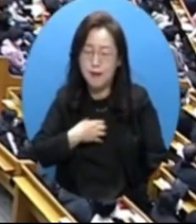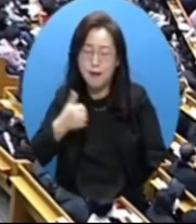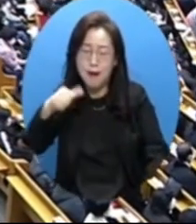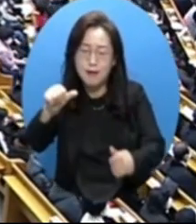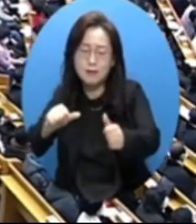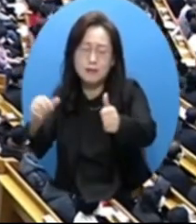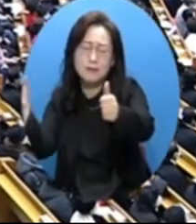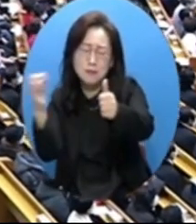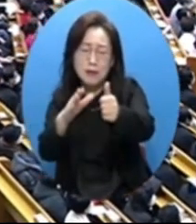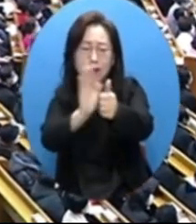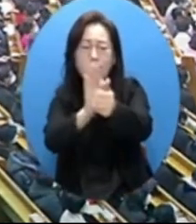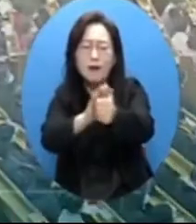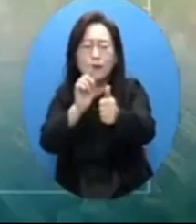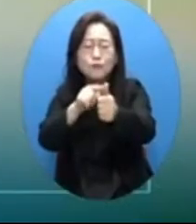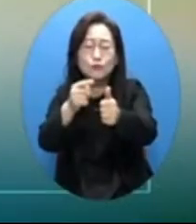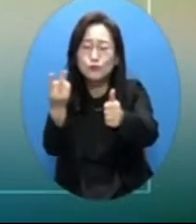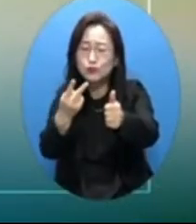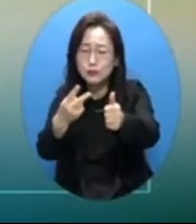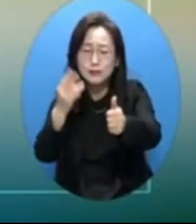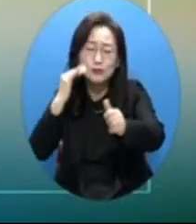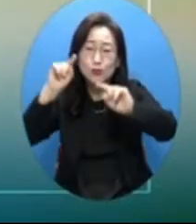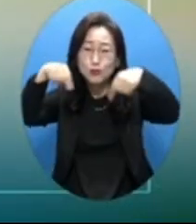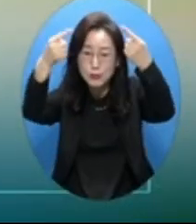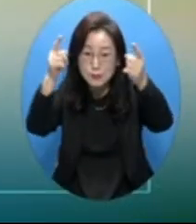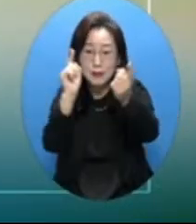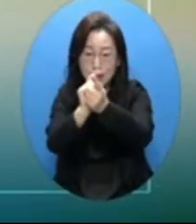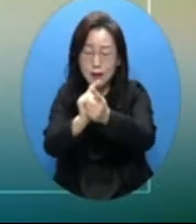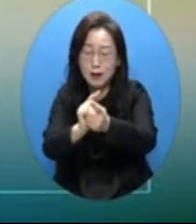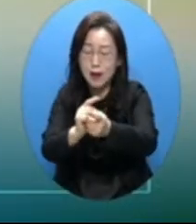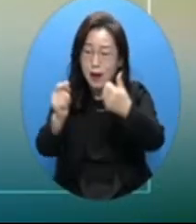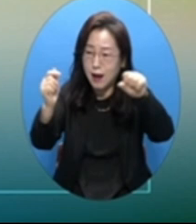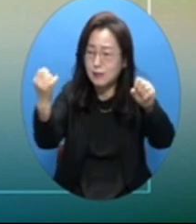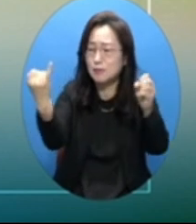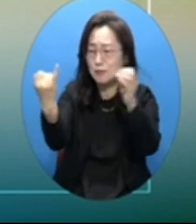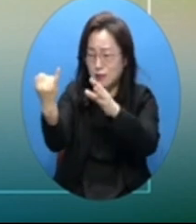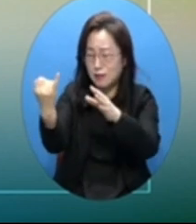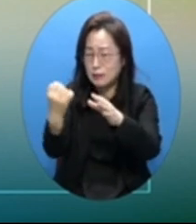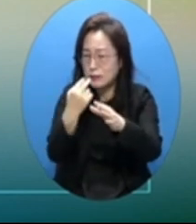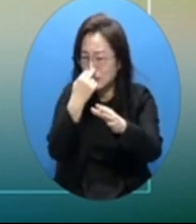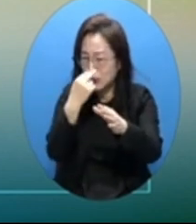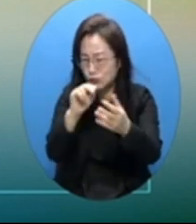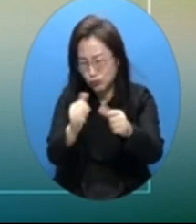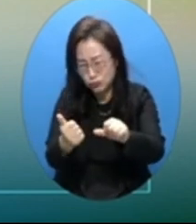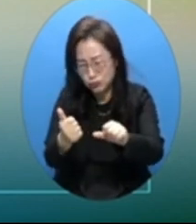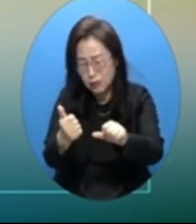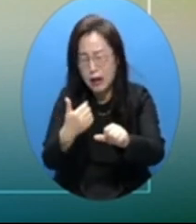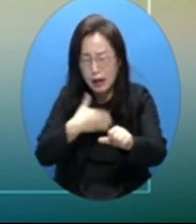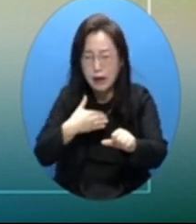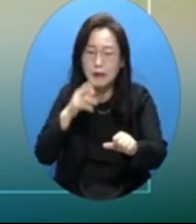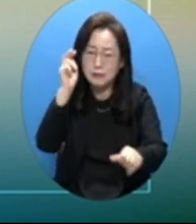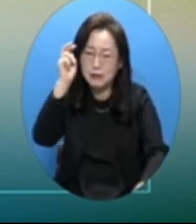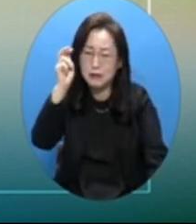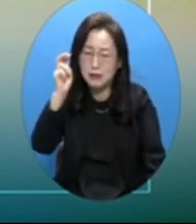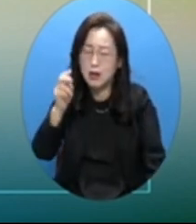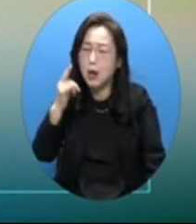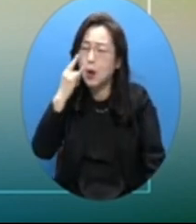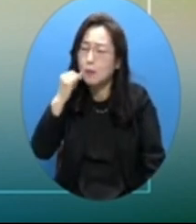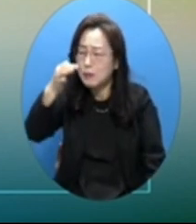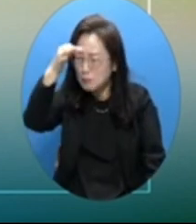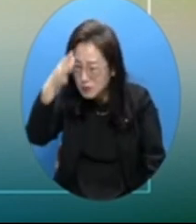말했습니다 우리 천국에서 만나자 아들도 탈출하기 힘들다는 것을 알아서 엄마